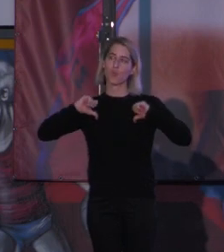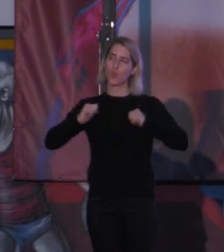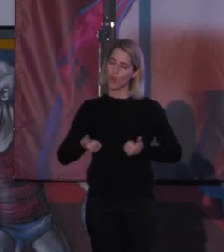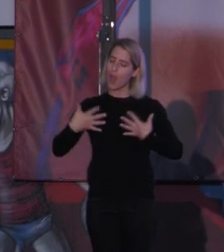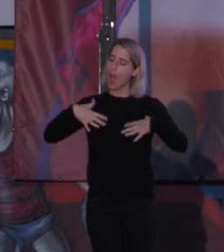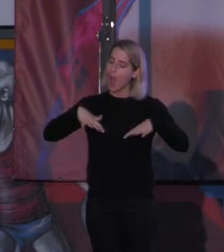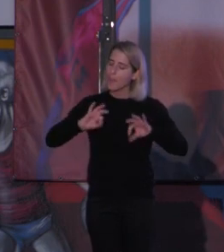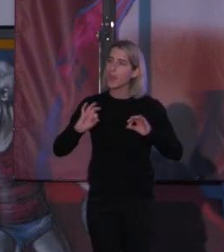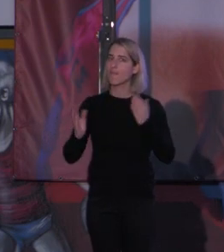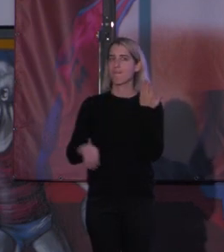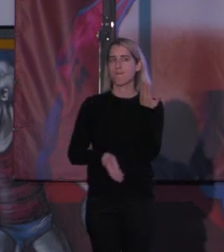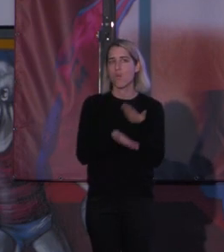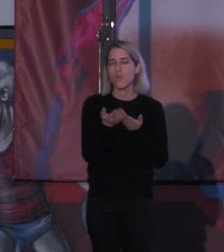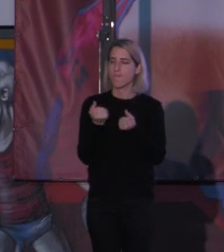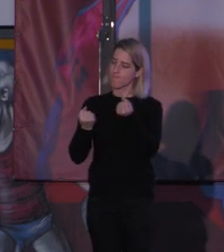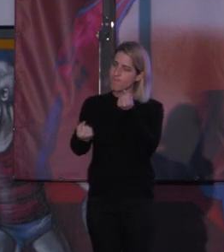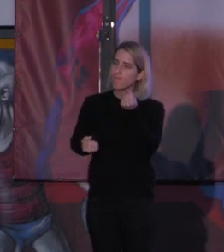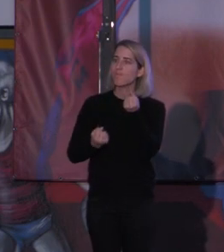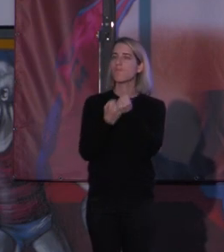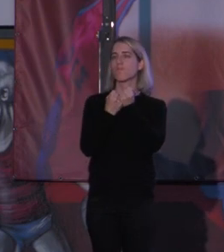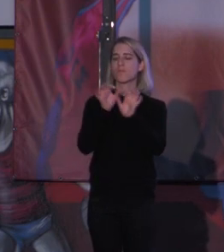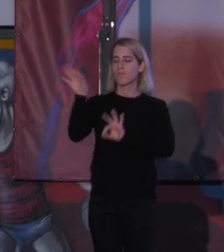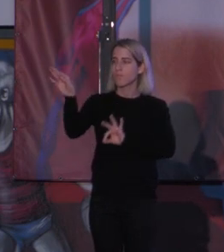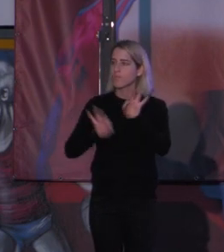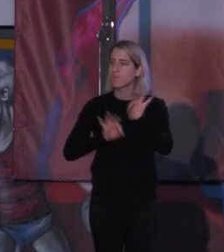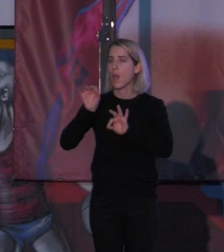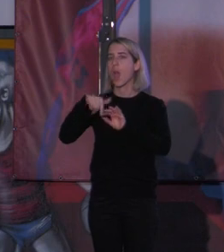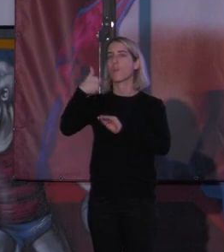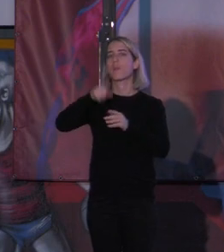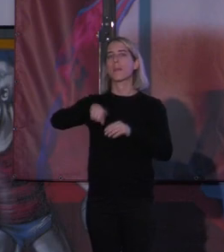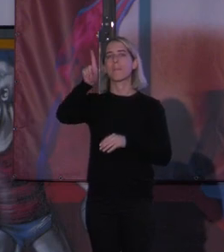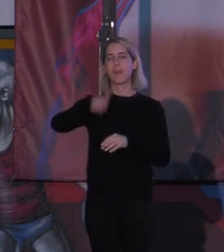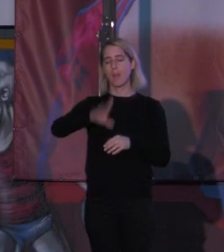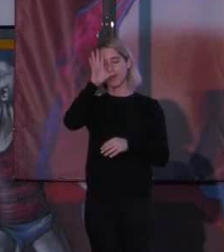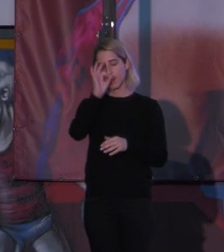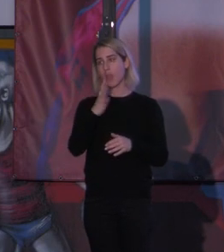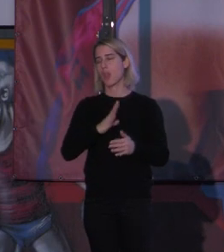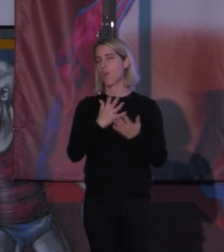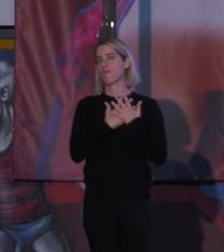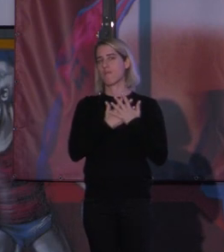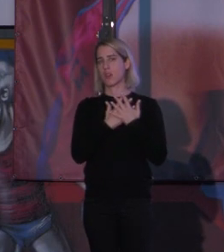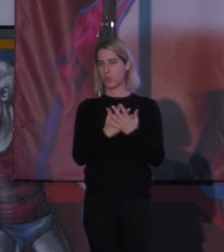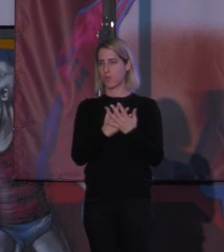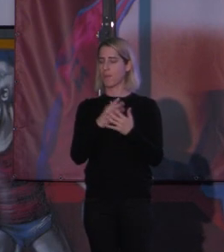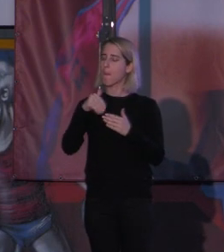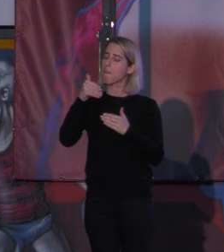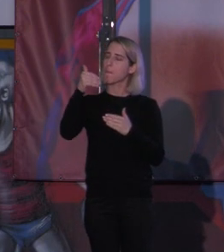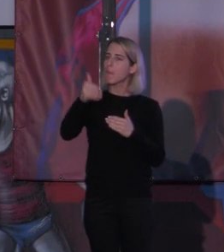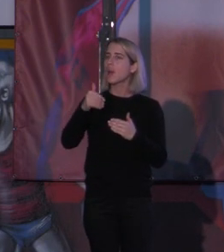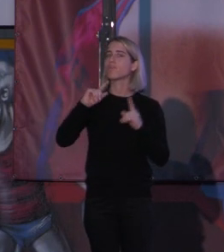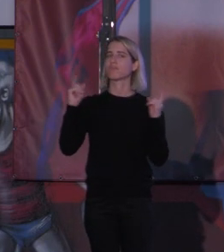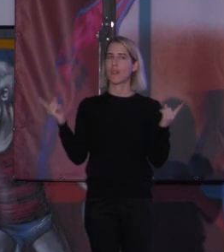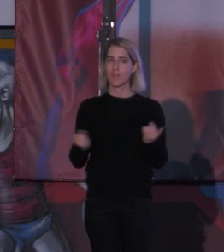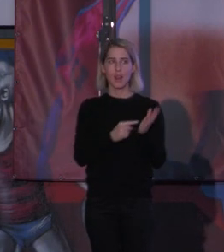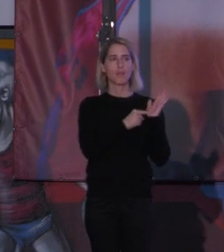νωρίς. Συμμετέχουν ενεργά στο σχεδιασμό της επόμενης μέρας. Θέλω να τους ευχαριστήσω. Θα έχουμε την ευκαιρία στο μέλλον